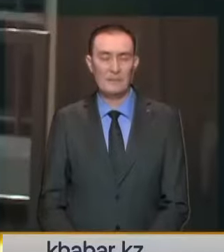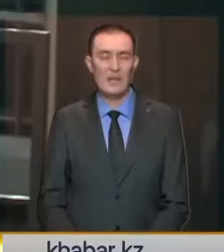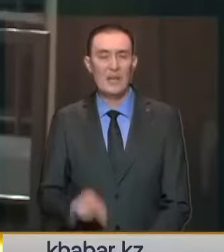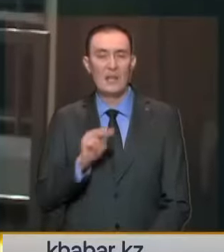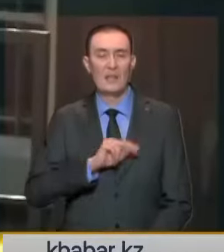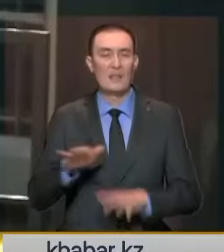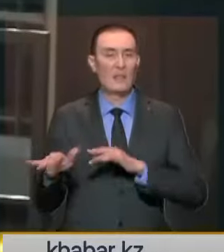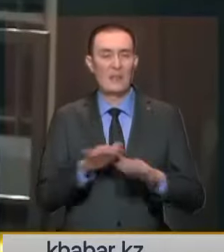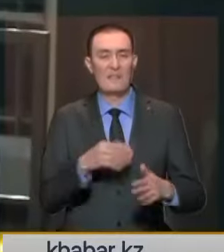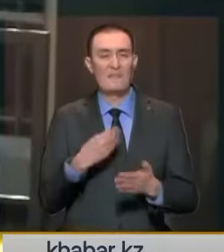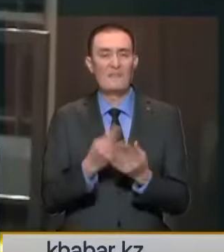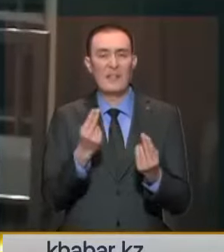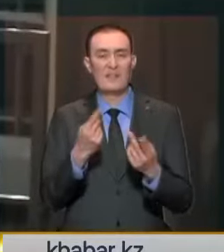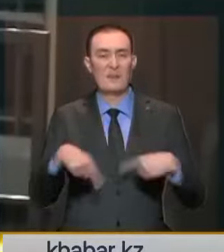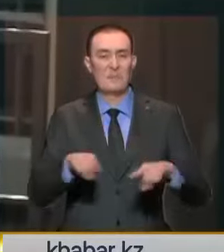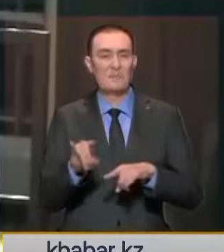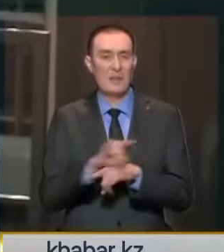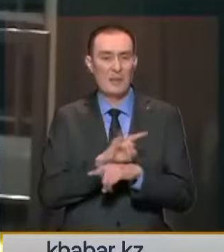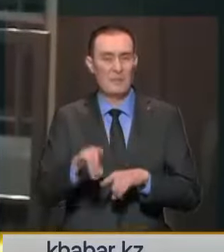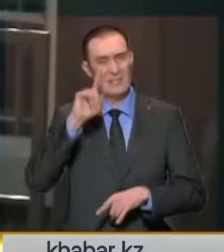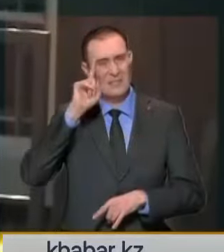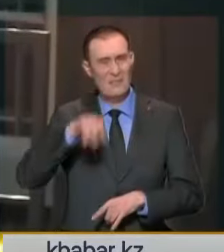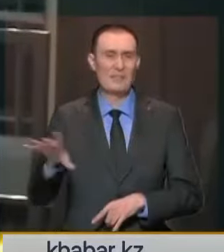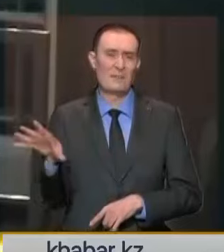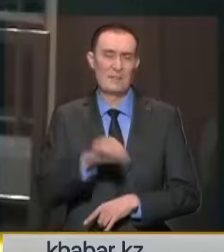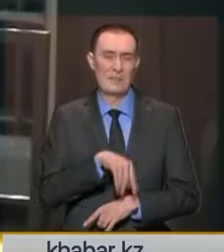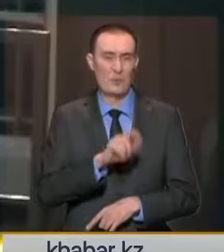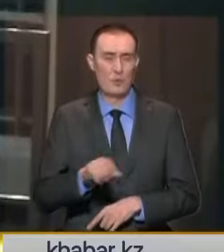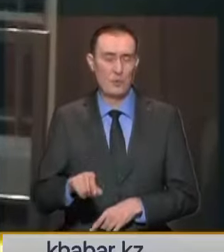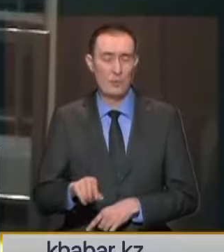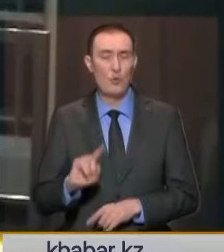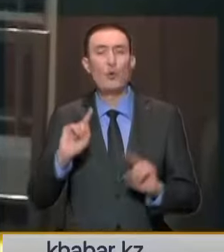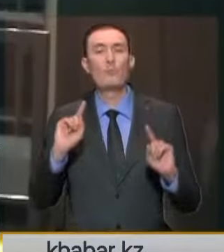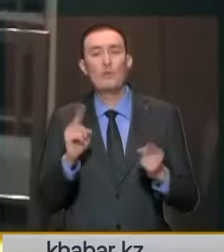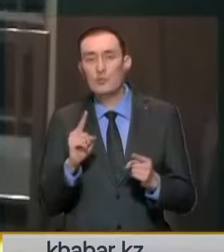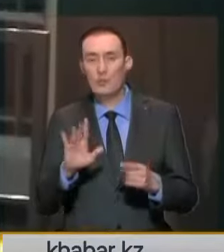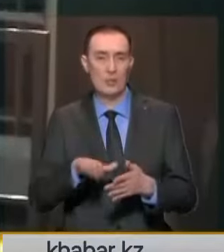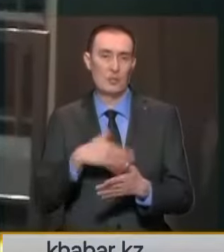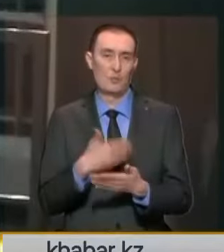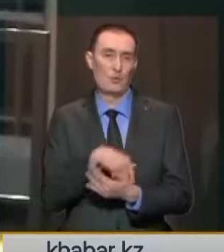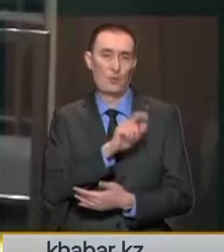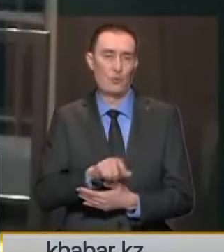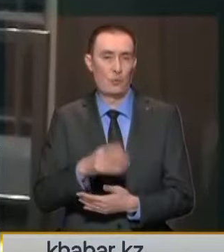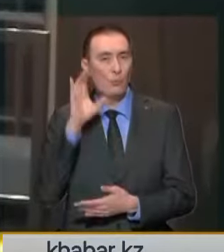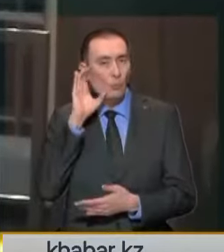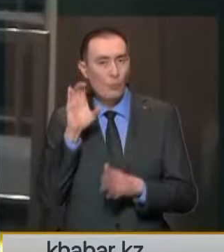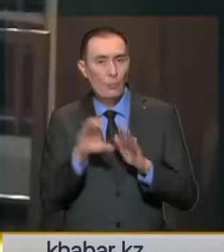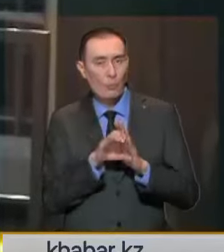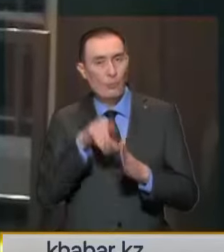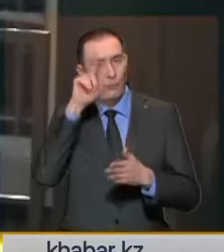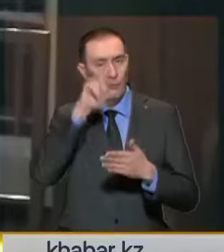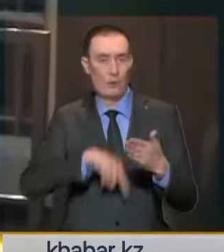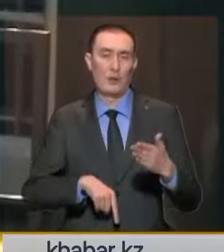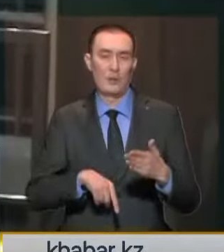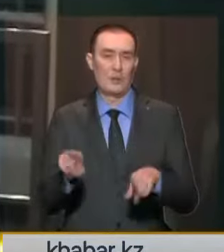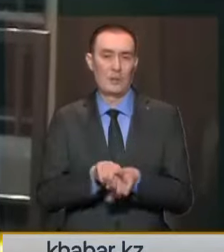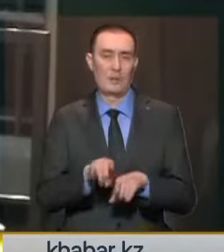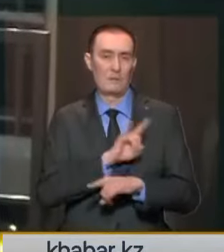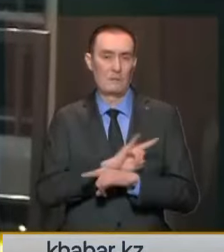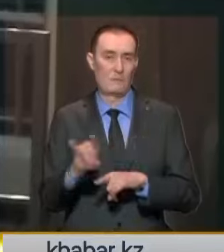Деятельность финансовых пирамид практически известна всем казахстанцам. Но почему-то до сих пор люди поддаются на мошеннические